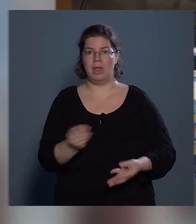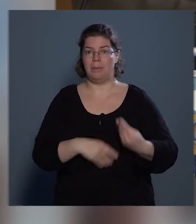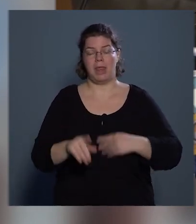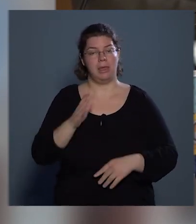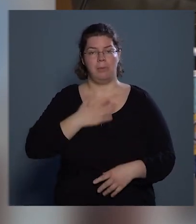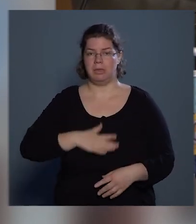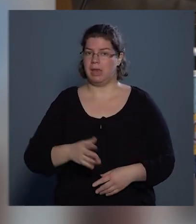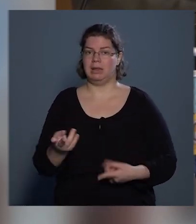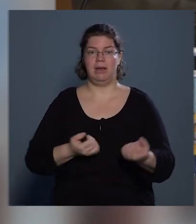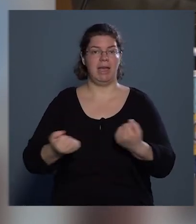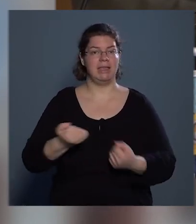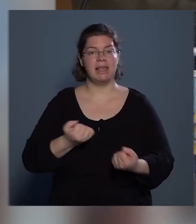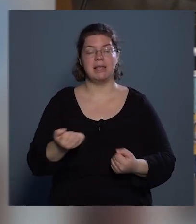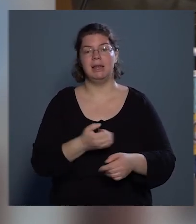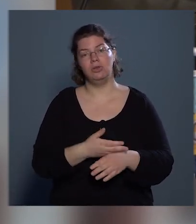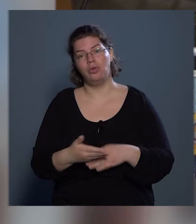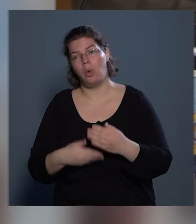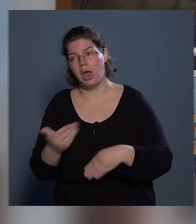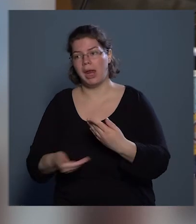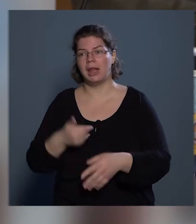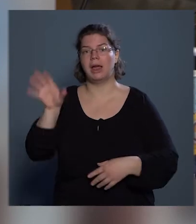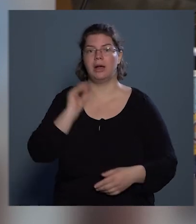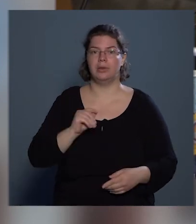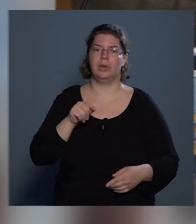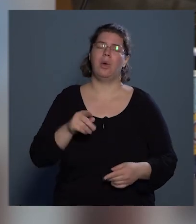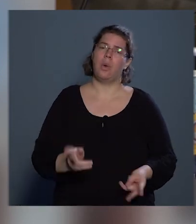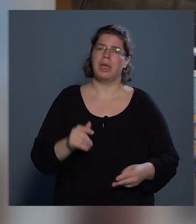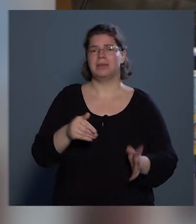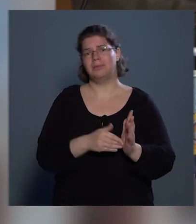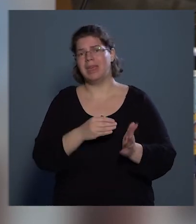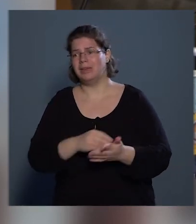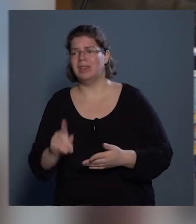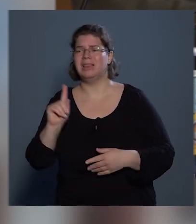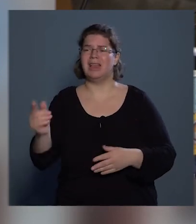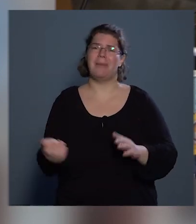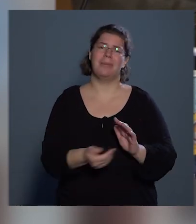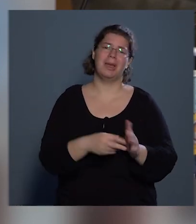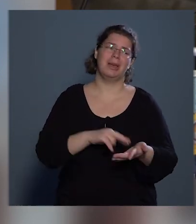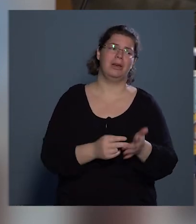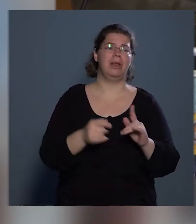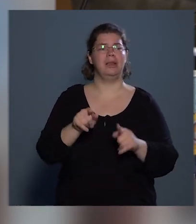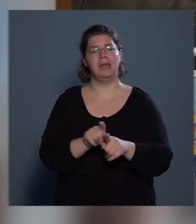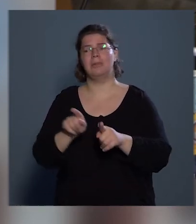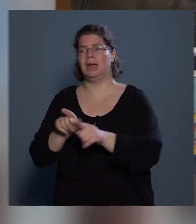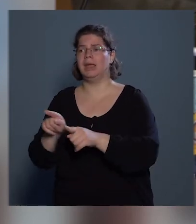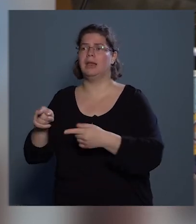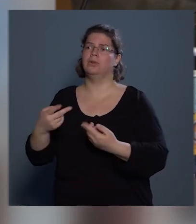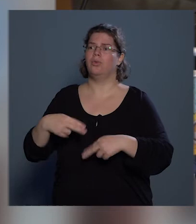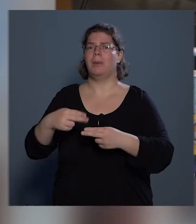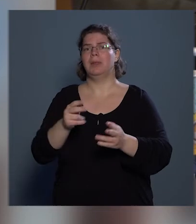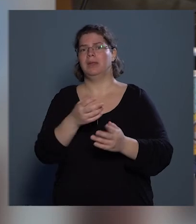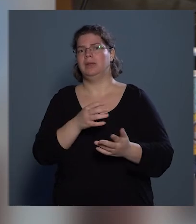az egyeztetések során elhangzottak alapján, hogy még ezt kifizeti, de még a kerületnek ilyen meg ilyen további kérései legyenek. Én